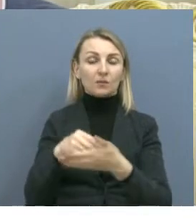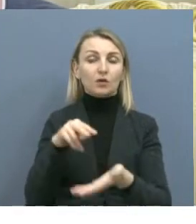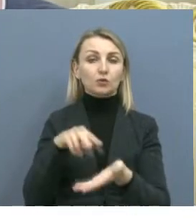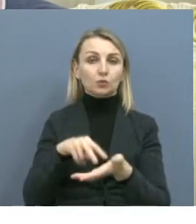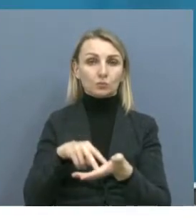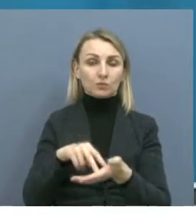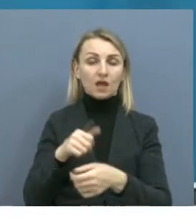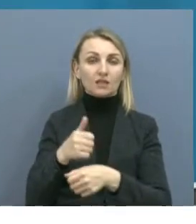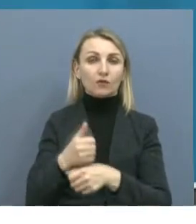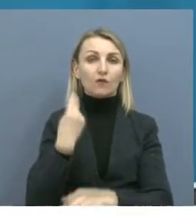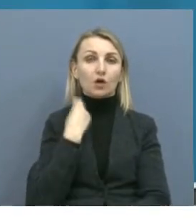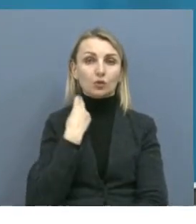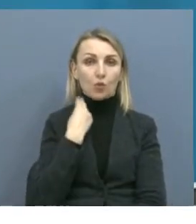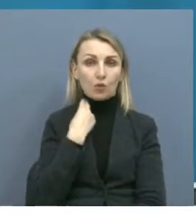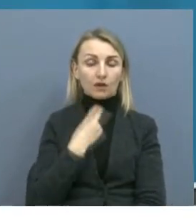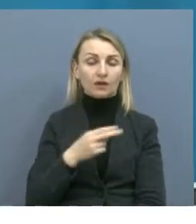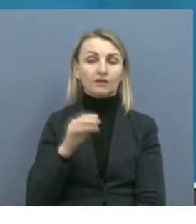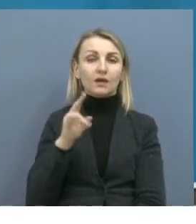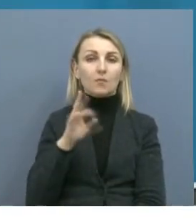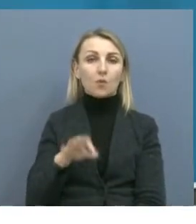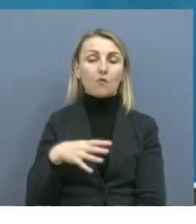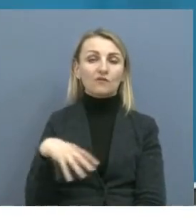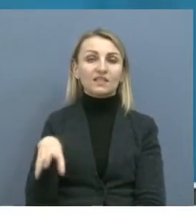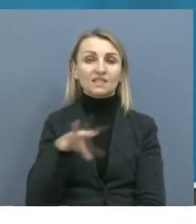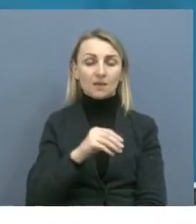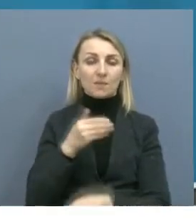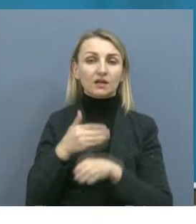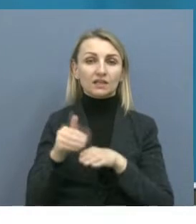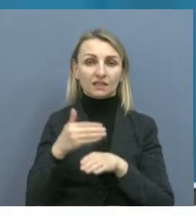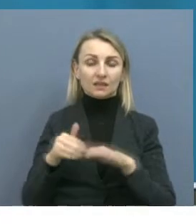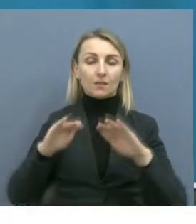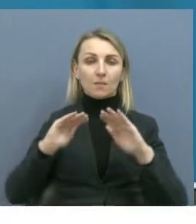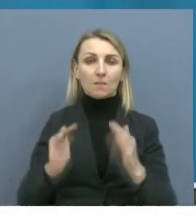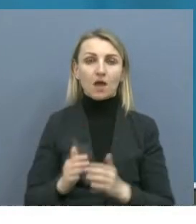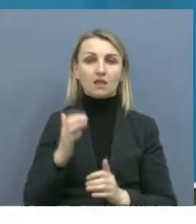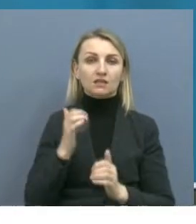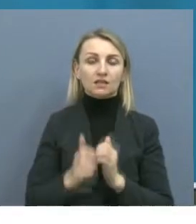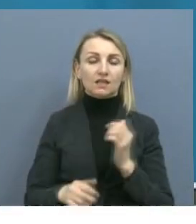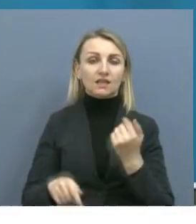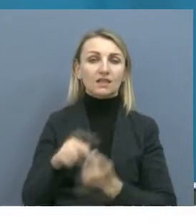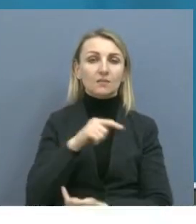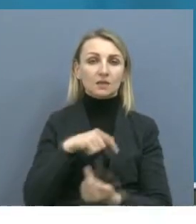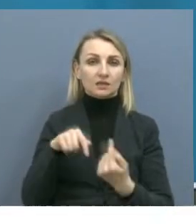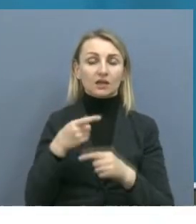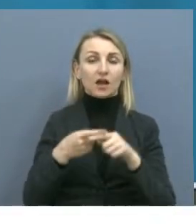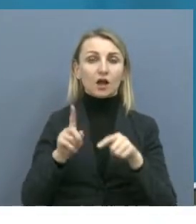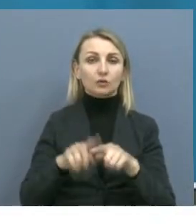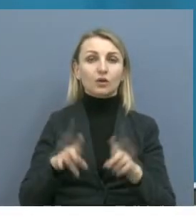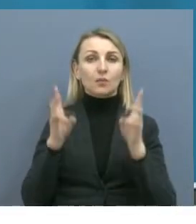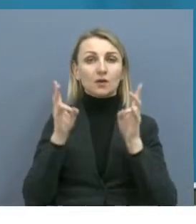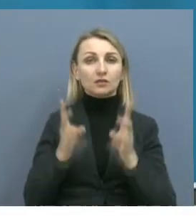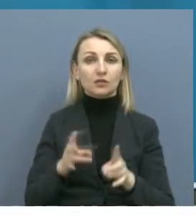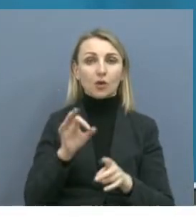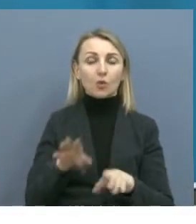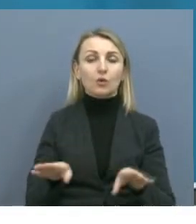основного долга и вознаграждения по всем кредитам малого и среднего бизнеса, пострадавшего от